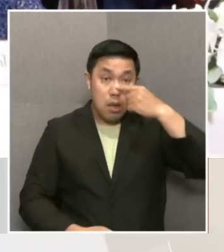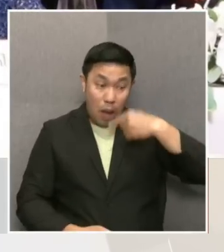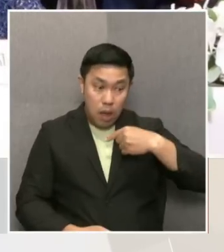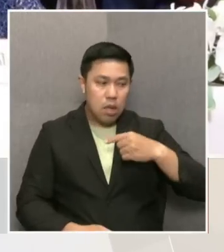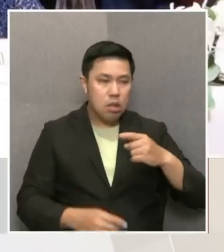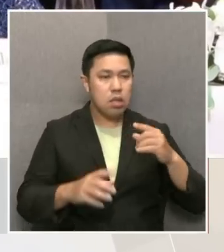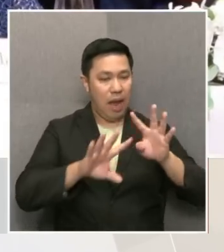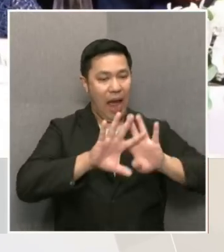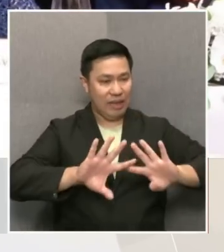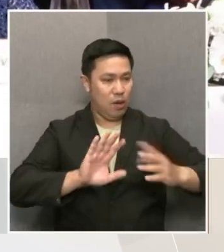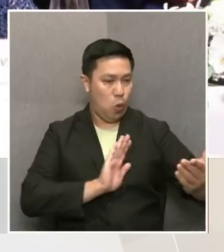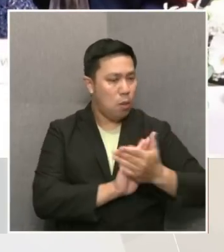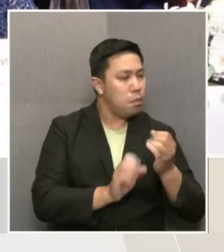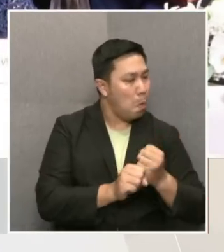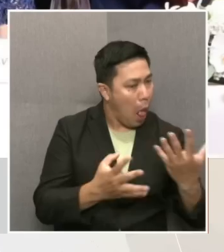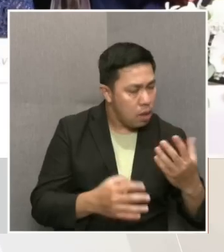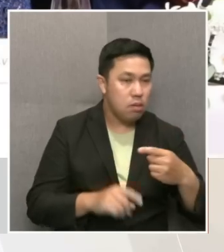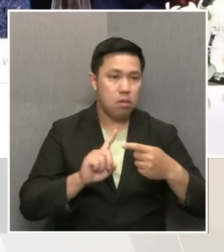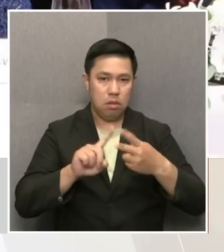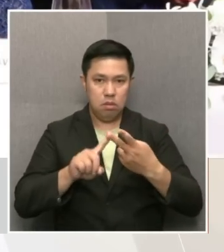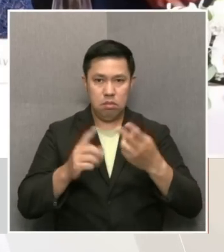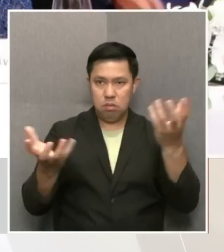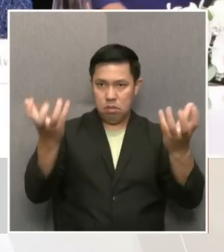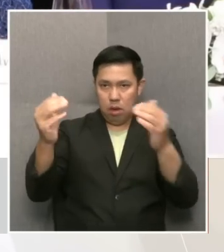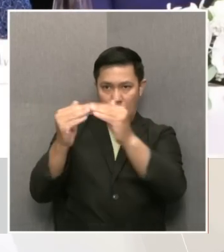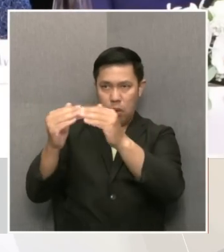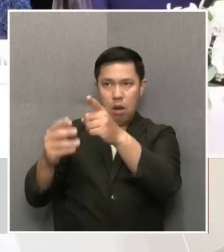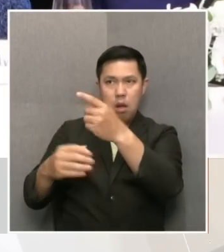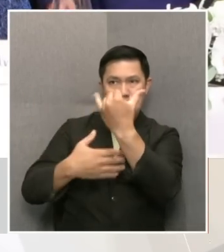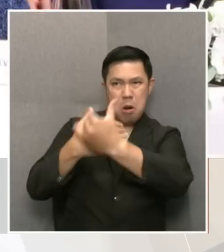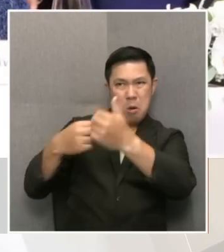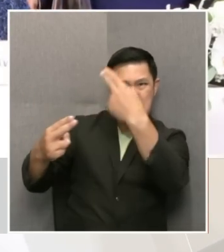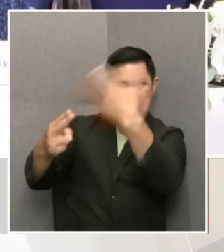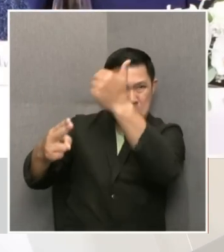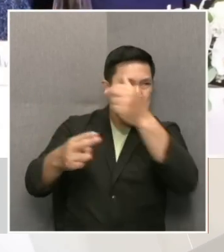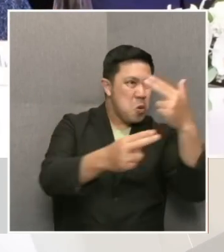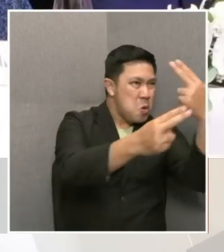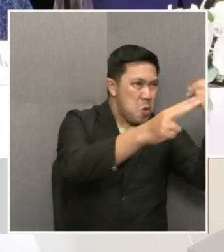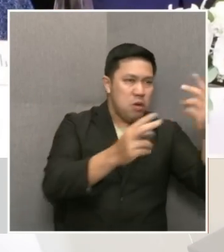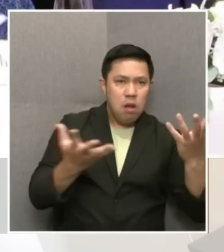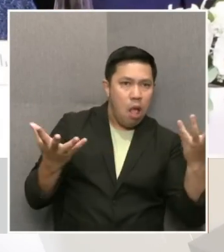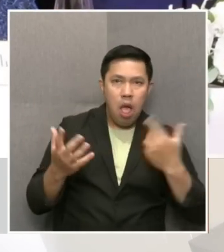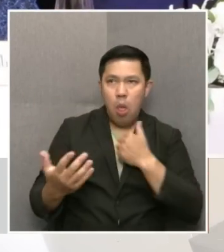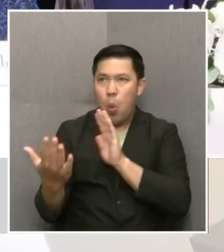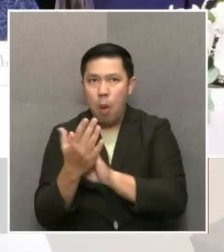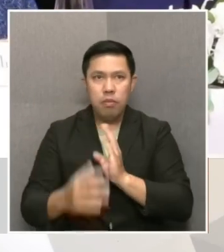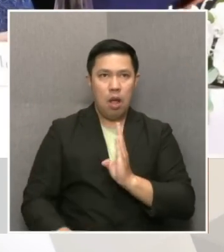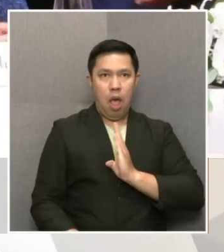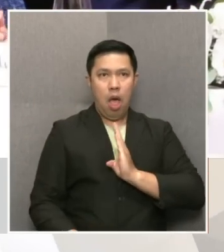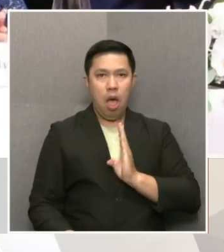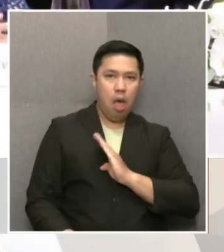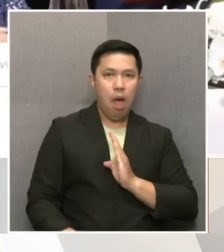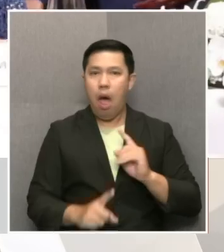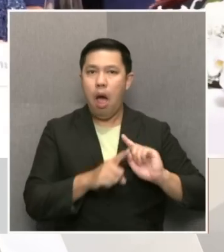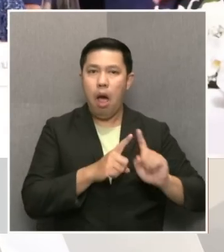เวทีอาเซียนรวมถึงการรักษาสมดุลระหว่างประเทศกับชาติมหาอำนาจด้วยนะคะถามอาจารย์ก่อนเล